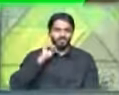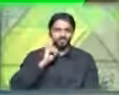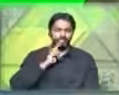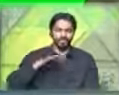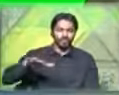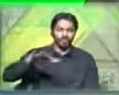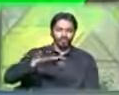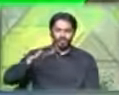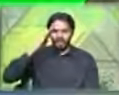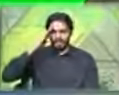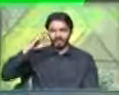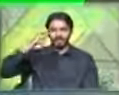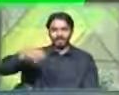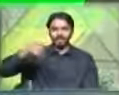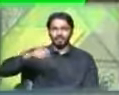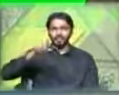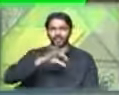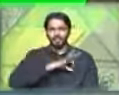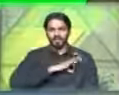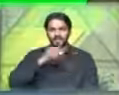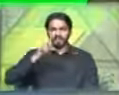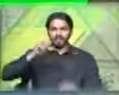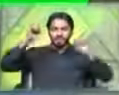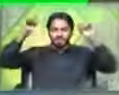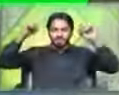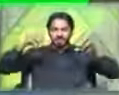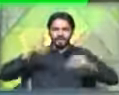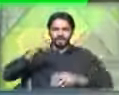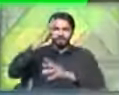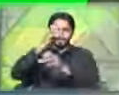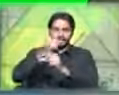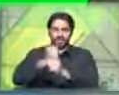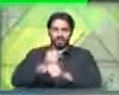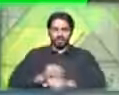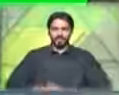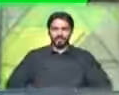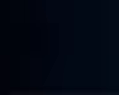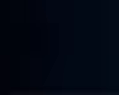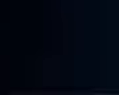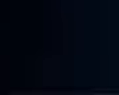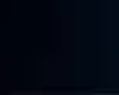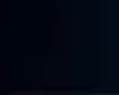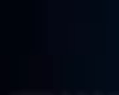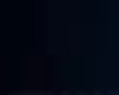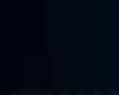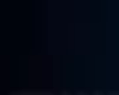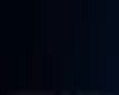وحتى يضمنا لقاء جديد. شكرا لكم والسلام عليكم ورحمة الله تعالى وبركاته، في أمان الله.